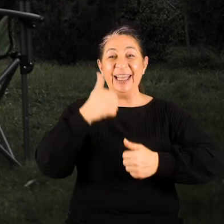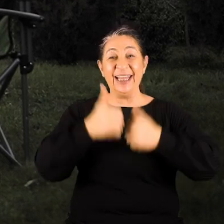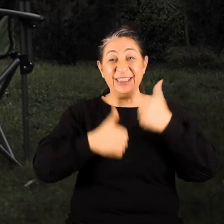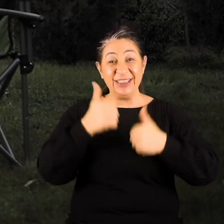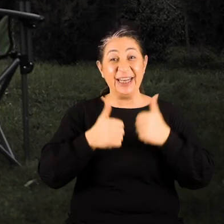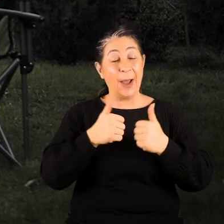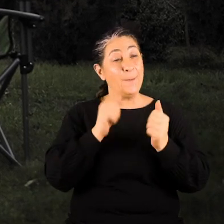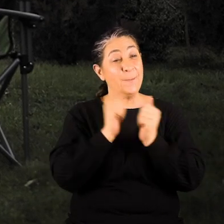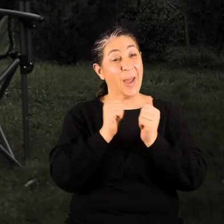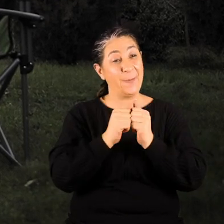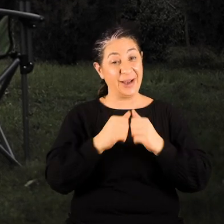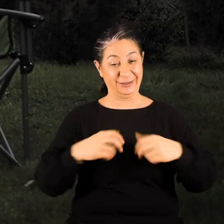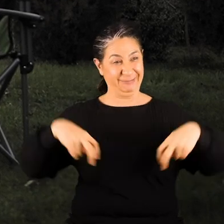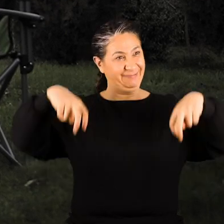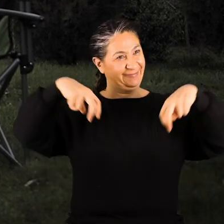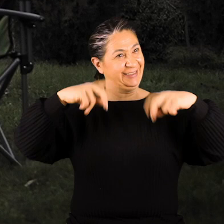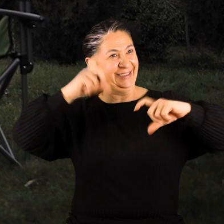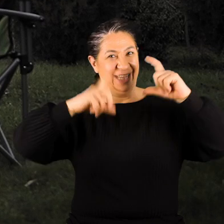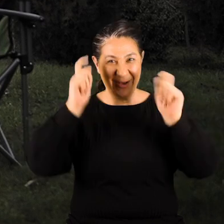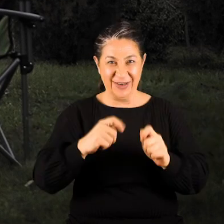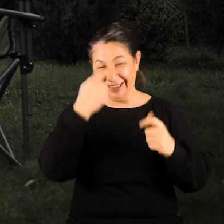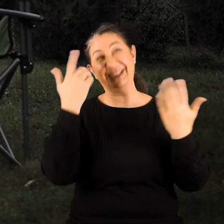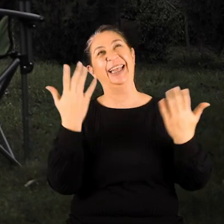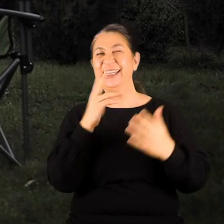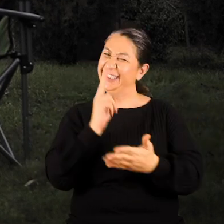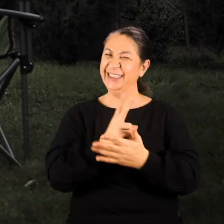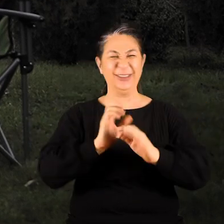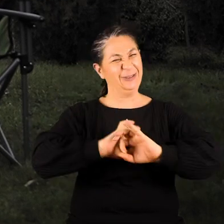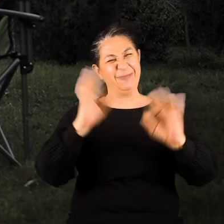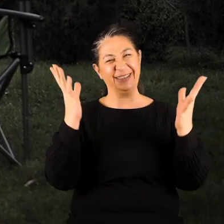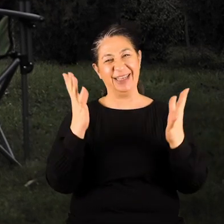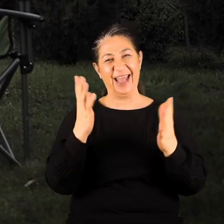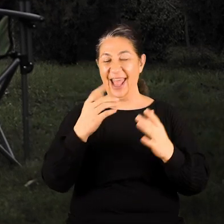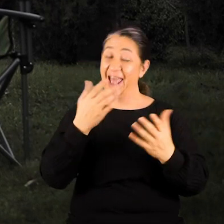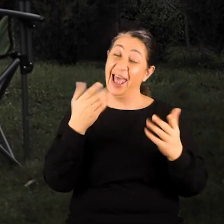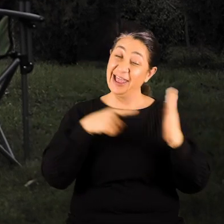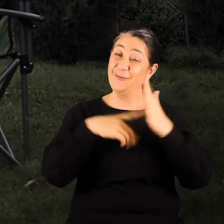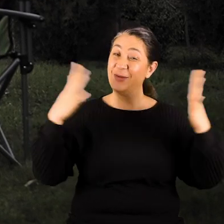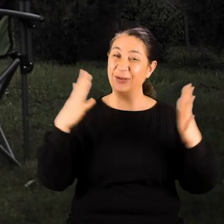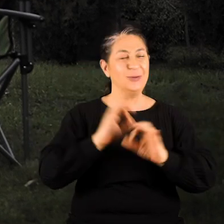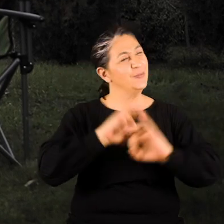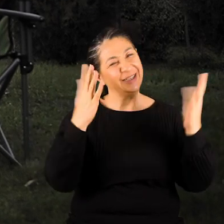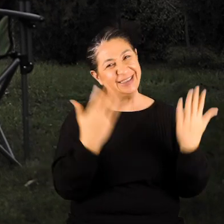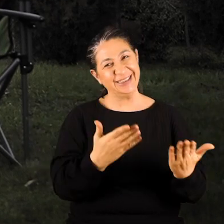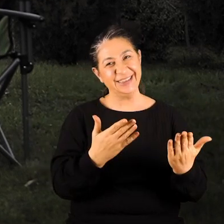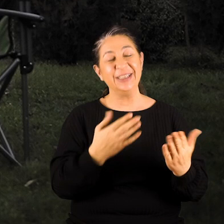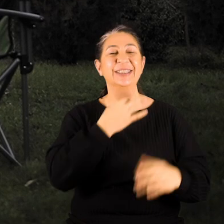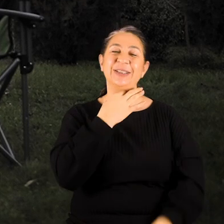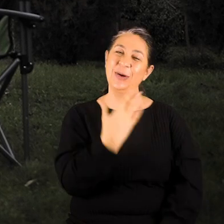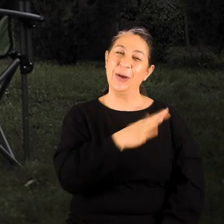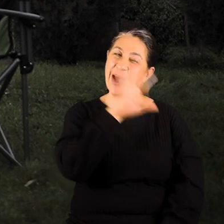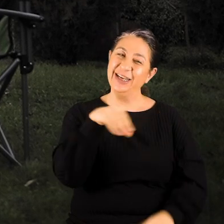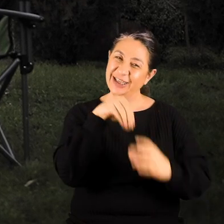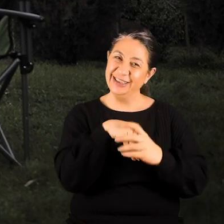Yarışlarda beraber kürsüler de yaparız inşallah. Kesinlikle. Süpersin dostum. Hedefler büyük. Aynen öyle süpersin. Teşekkür